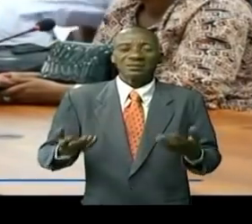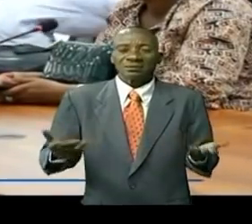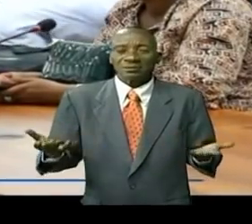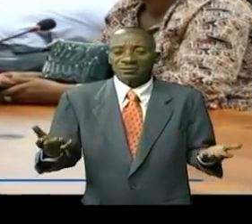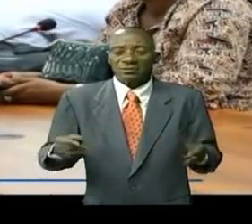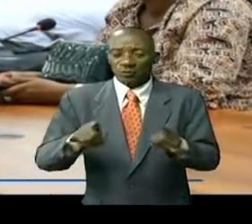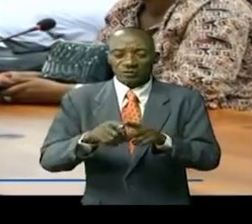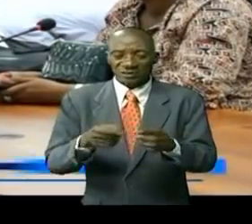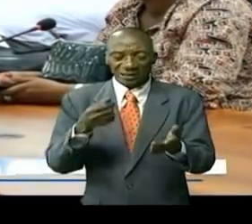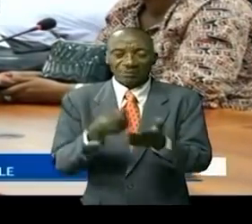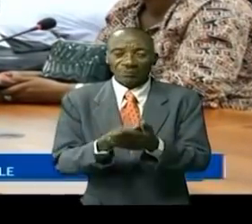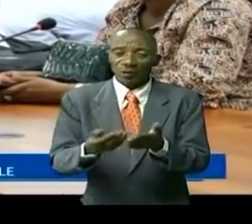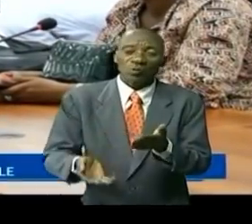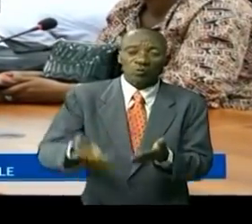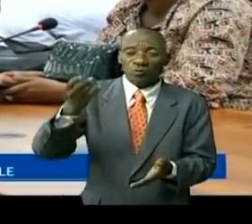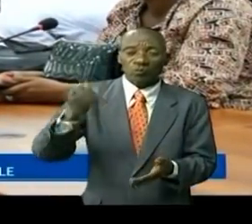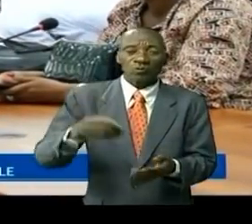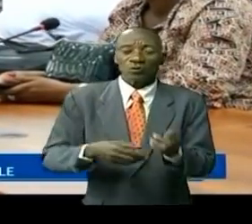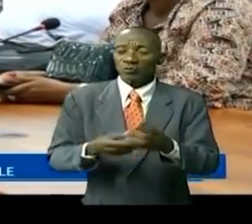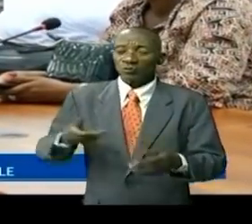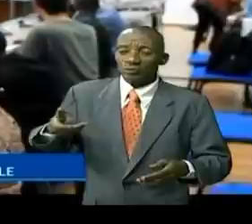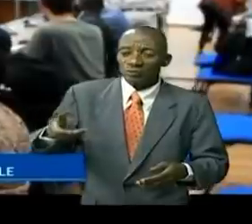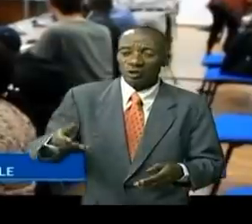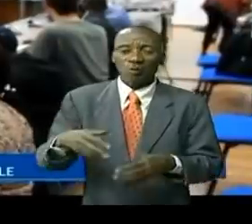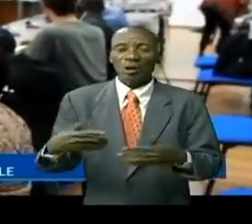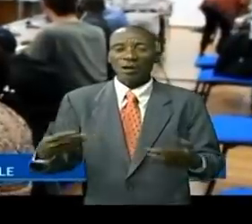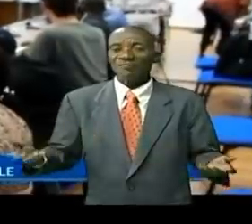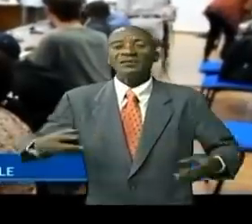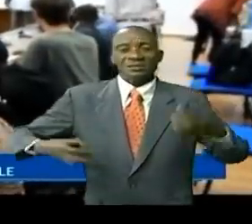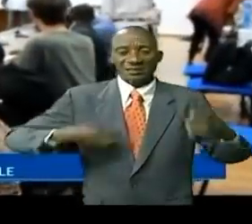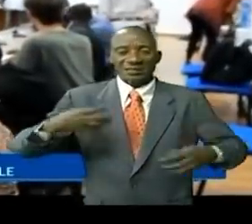le mouvement national des consommateurs qui déplore qu'à